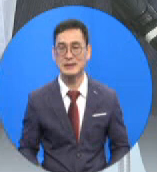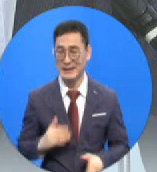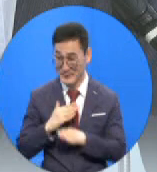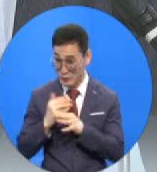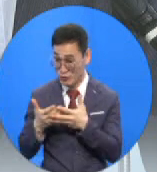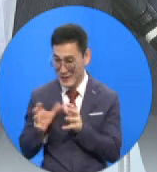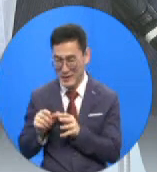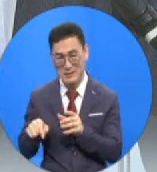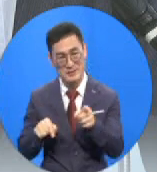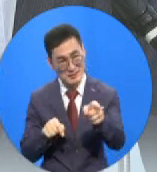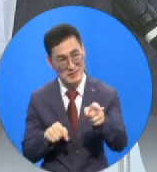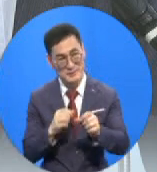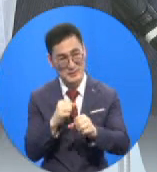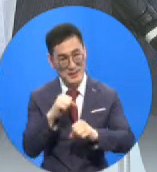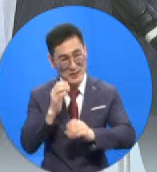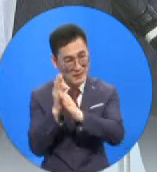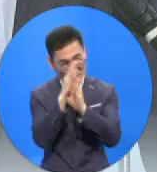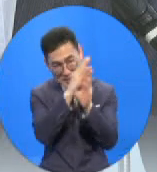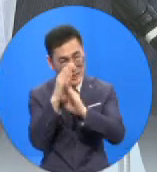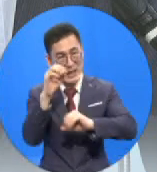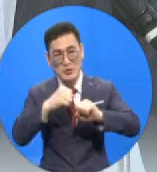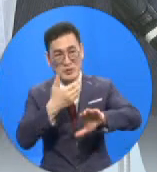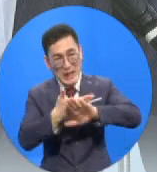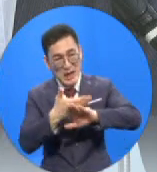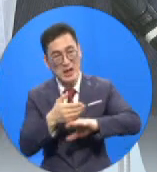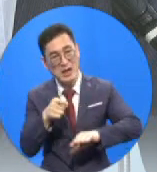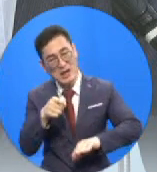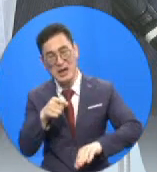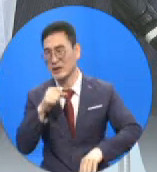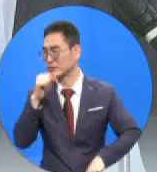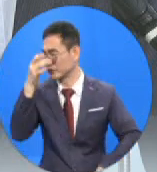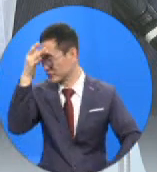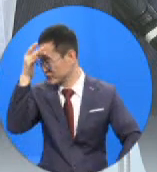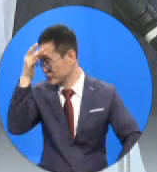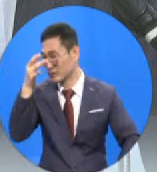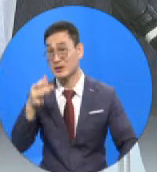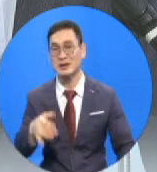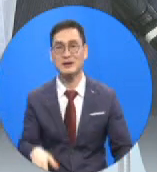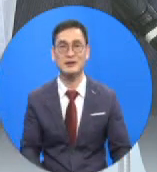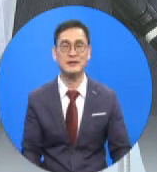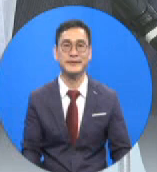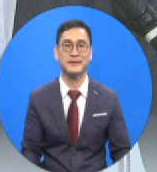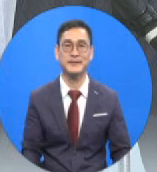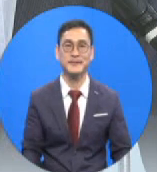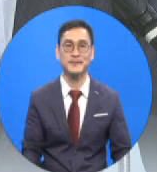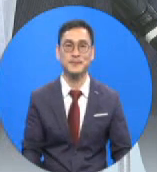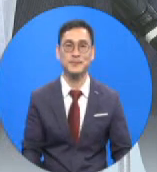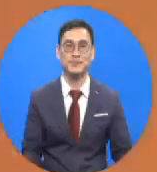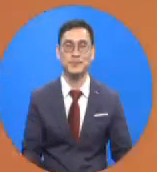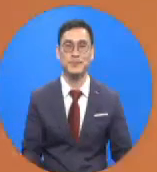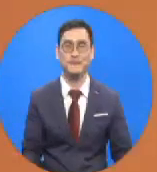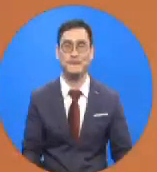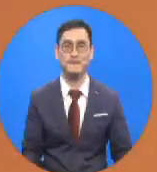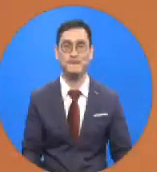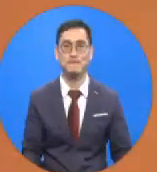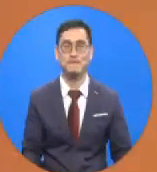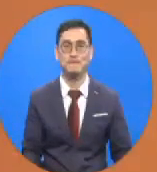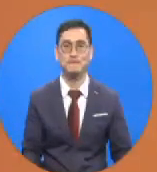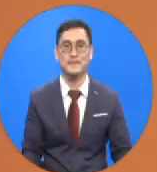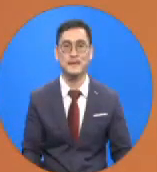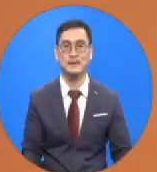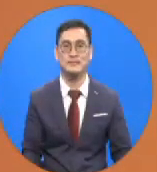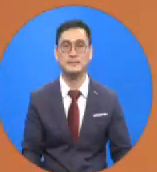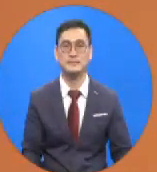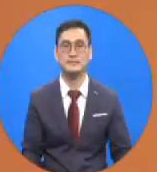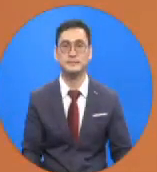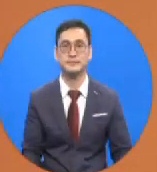아쉽다 이렇지 제 반응 들도 나오셨어요 난 민주당 의원도 이렇게 생각을 것 같아요 그리고 본인이 지금 이거 내었던 구동